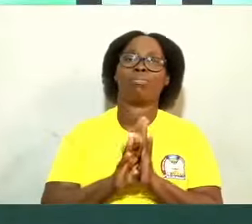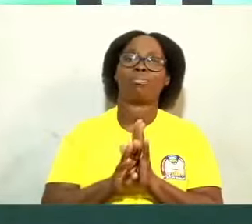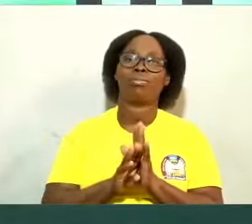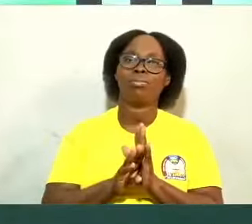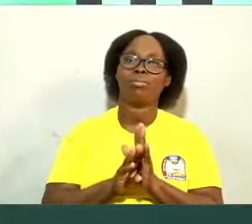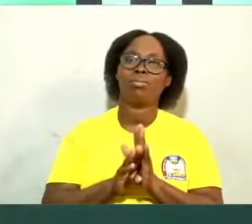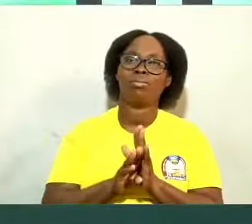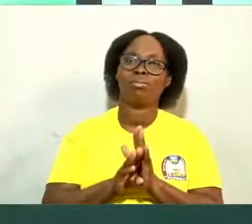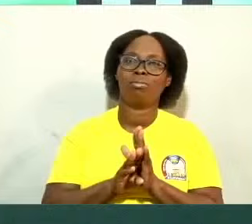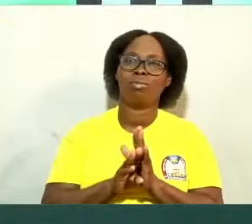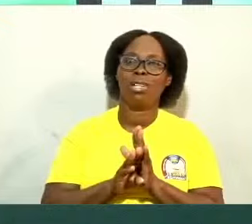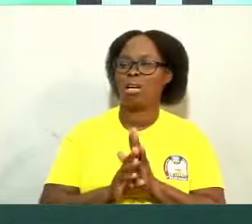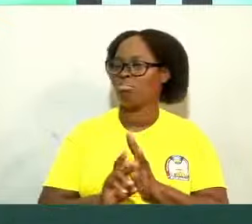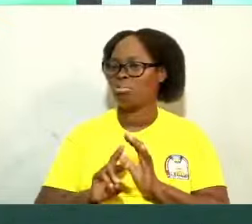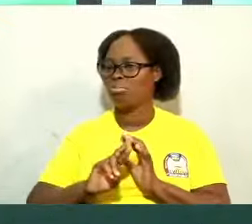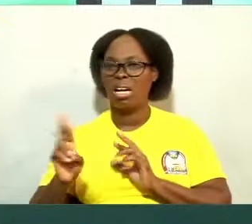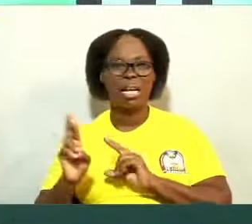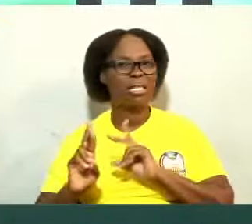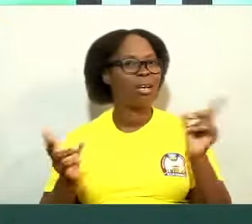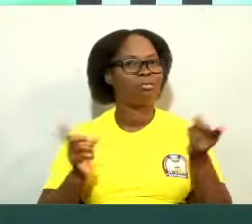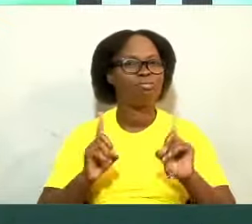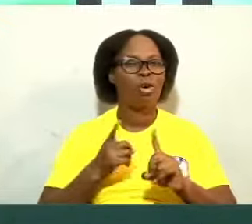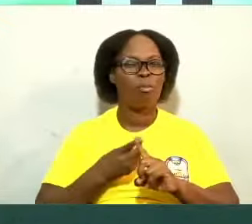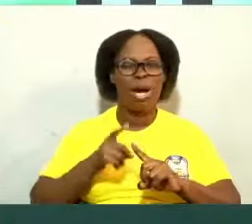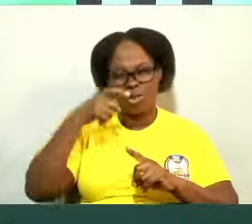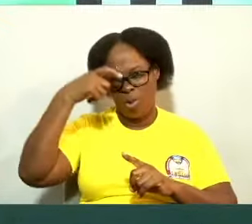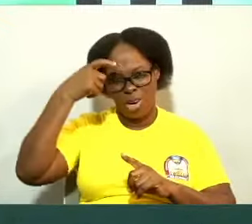Hakuna cha kushoto wala kulia, ni original.